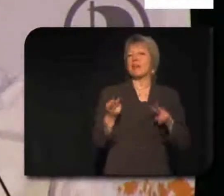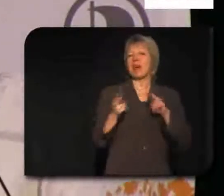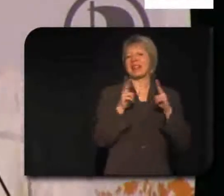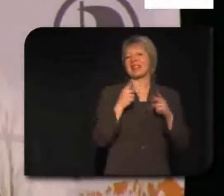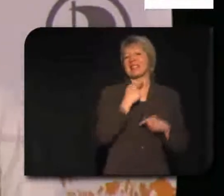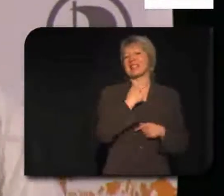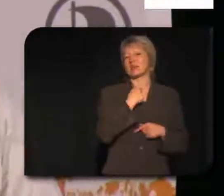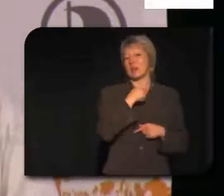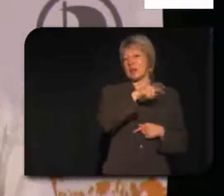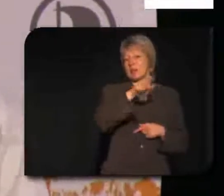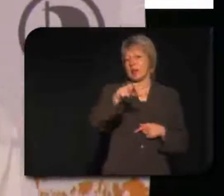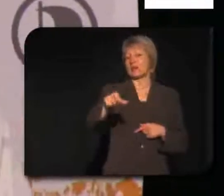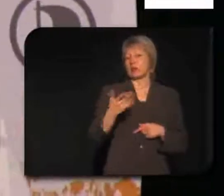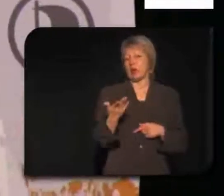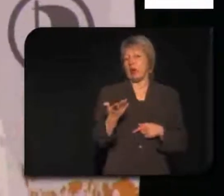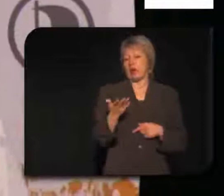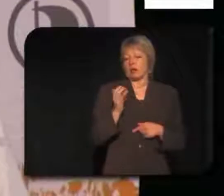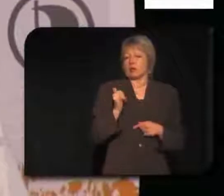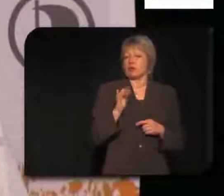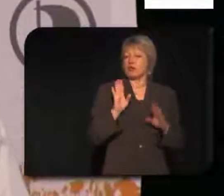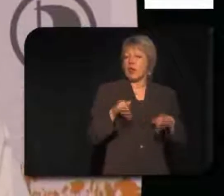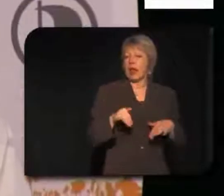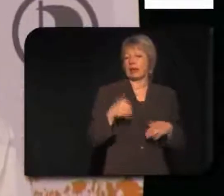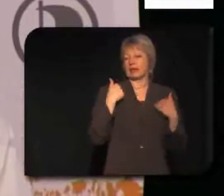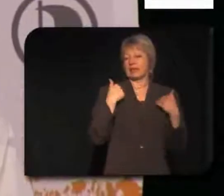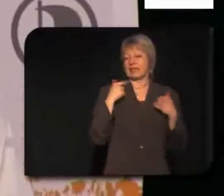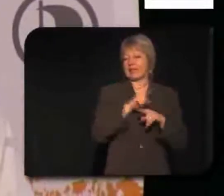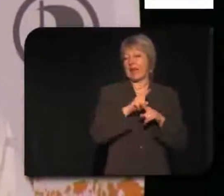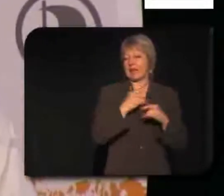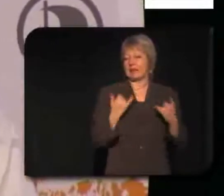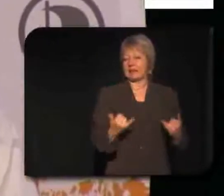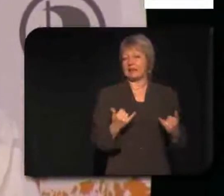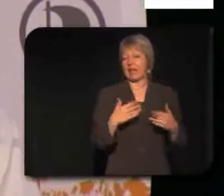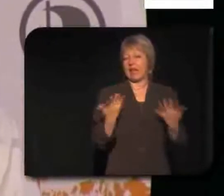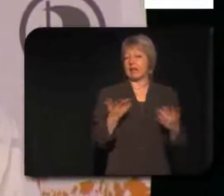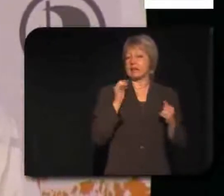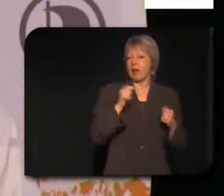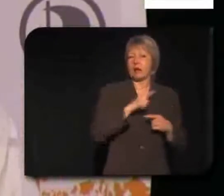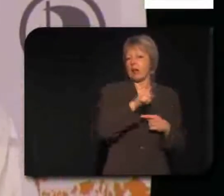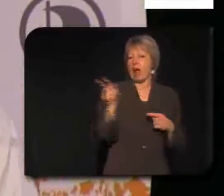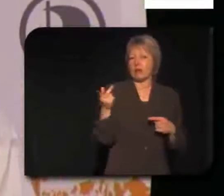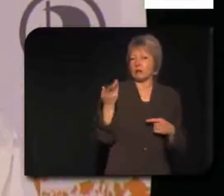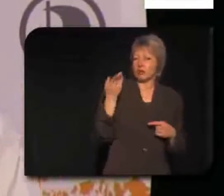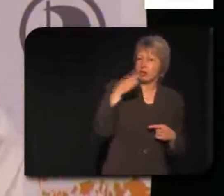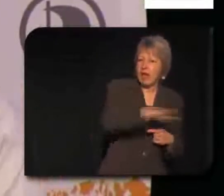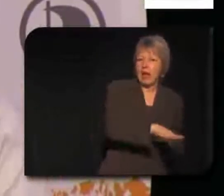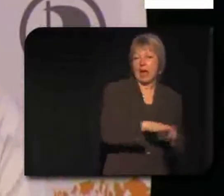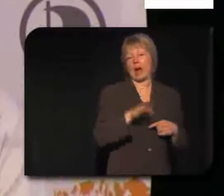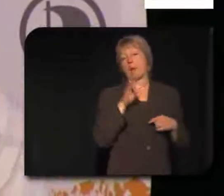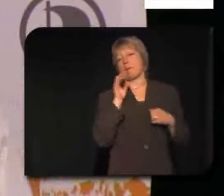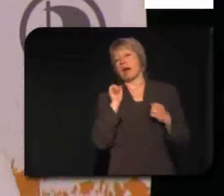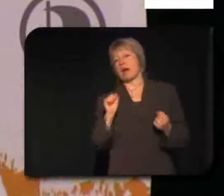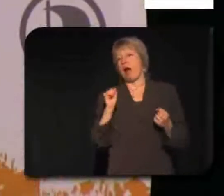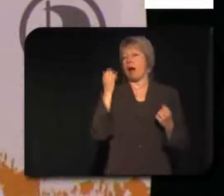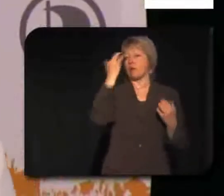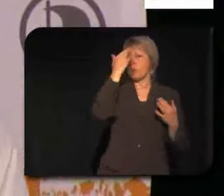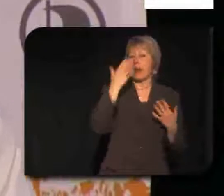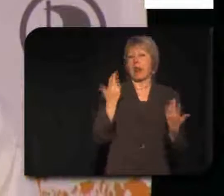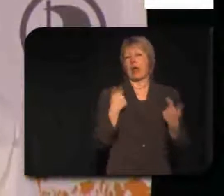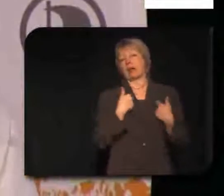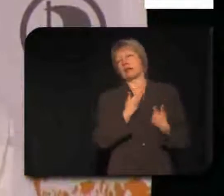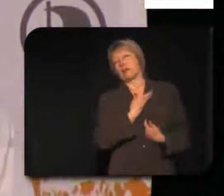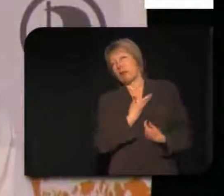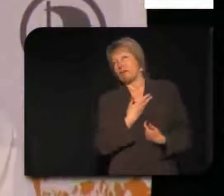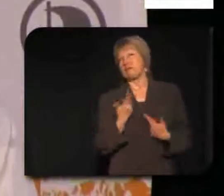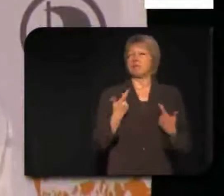Zeiten wir werden alle sterben man kann sich daran abarbeiten reflektieren und sich bemitleiden man kann schuldzuweisen